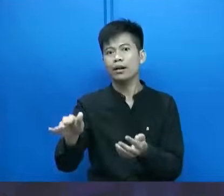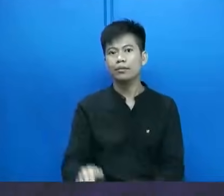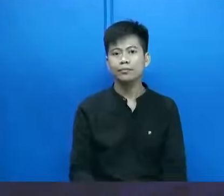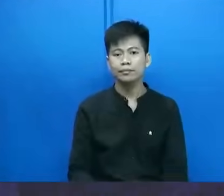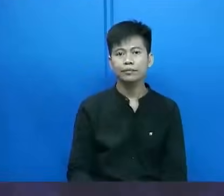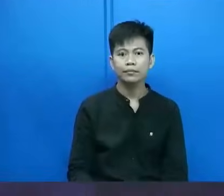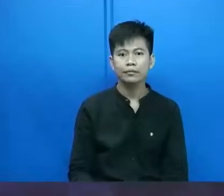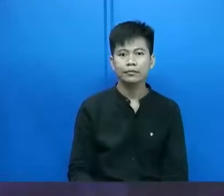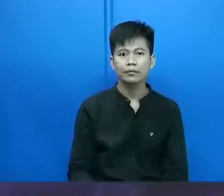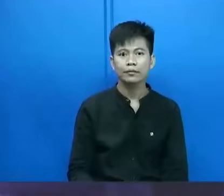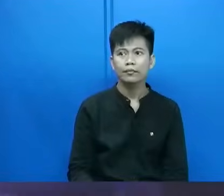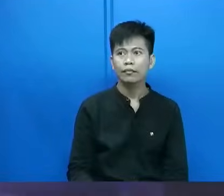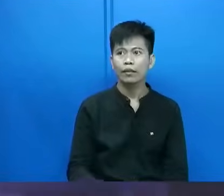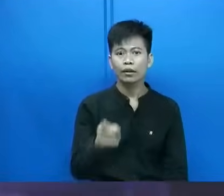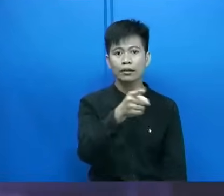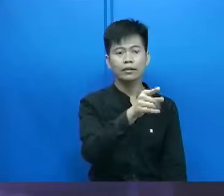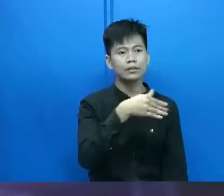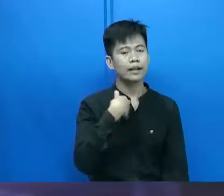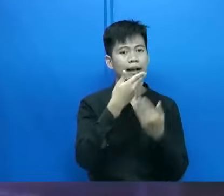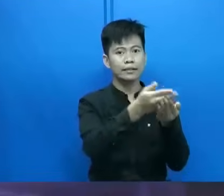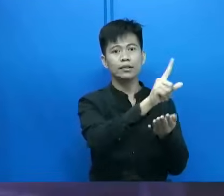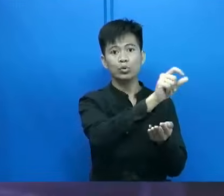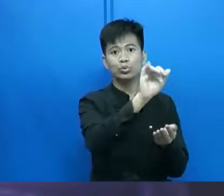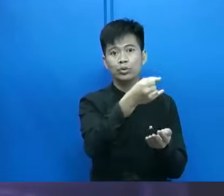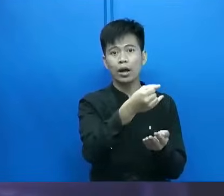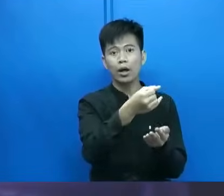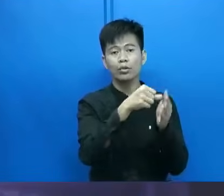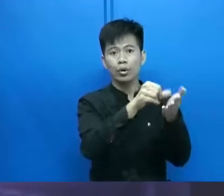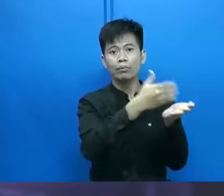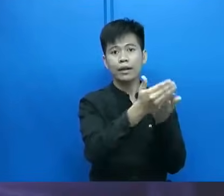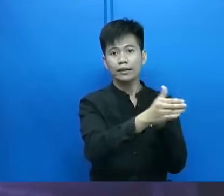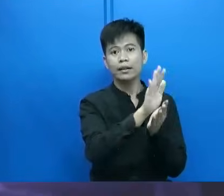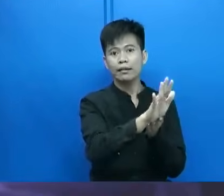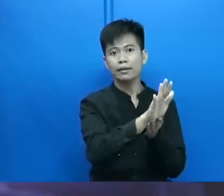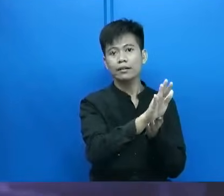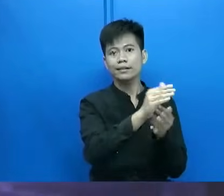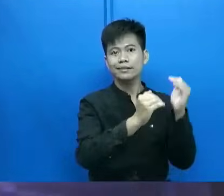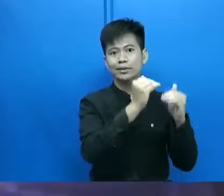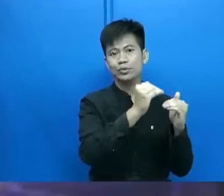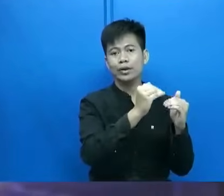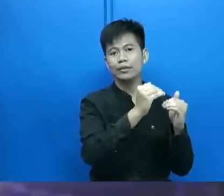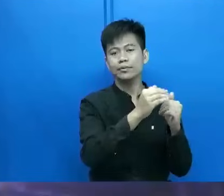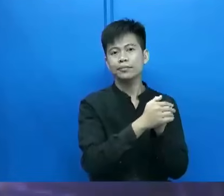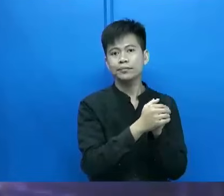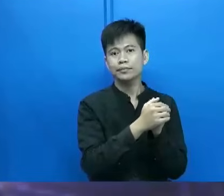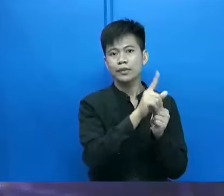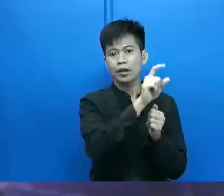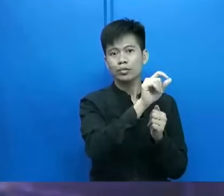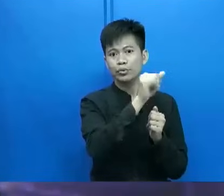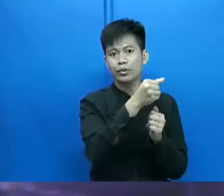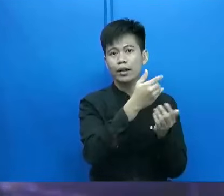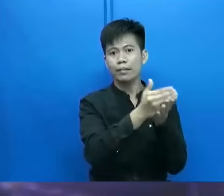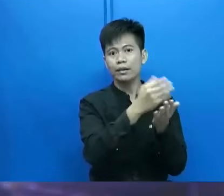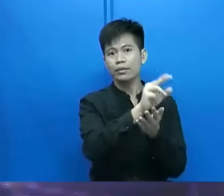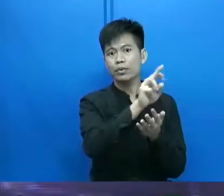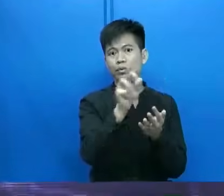Tahan sebentar. Untuk yang ini saya berikan nanti 100 juta. Tolong dibagi nanti ya sesuai dengan kadarnya. Ya 100 juta dibagi